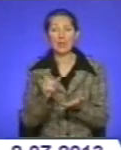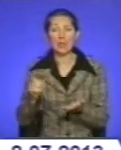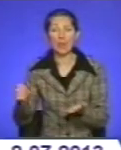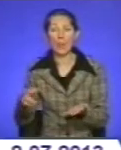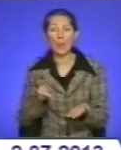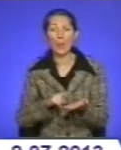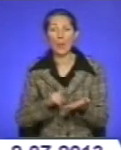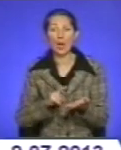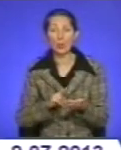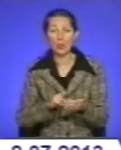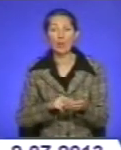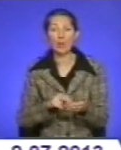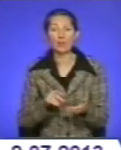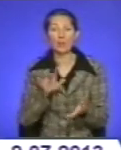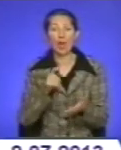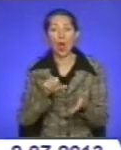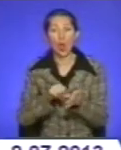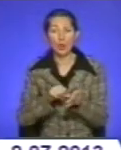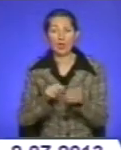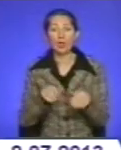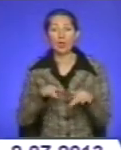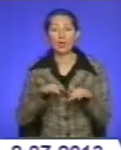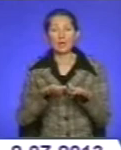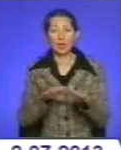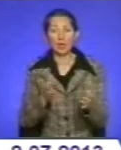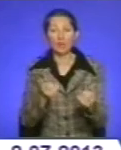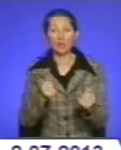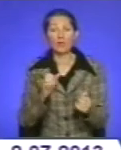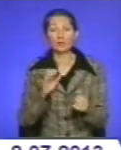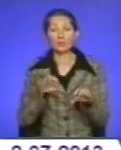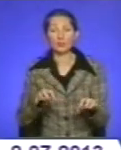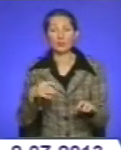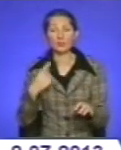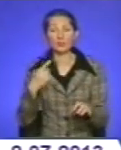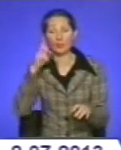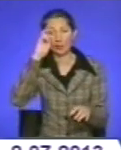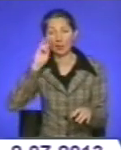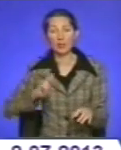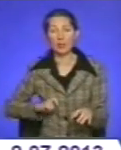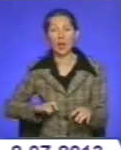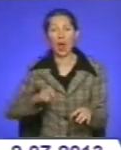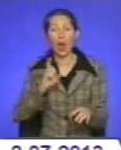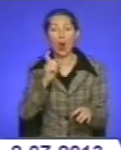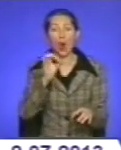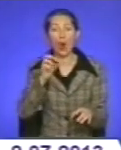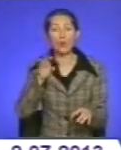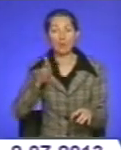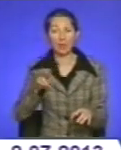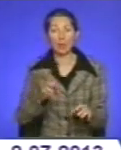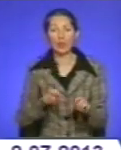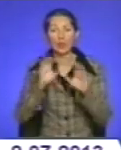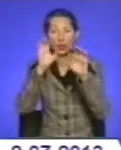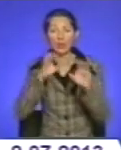взяв голова обласної державної адміністрації Валентин Хоптян. До податкового законодавства внесли зміни, а відтак